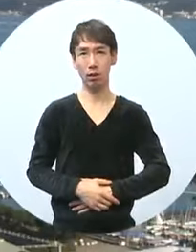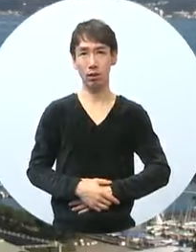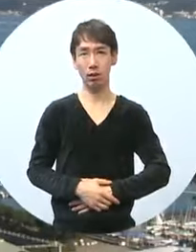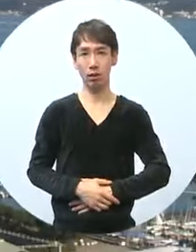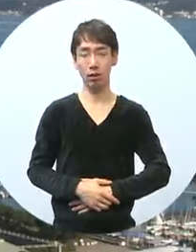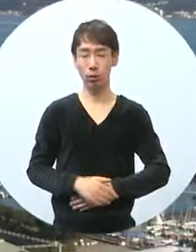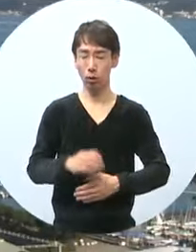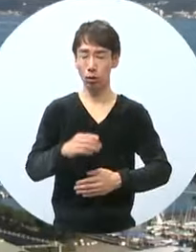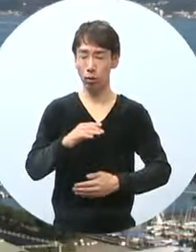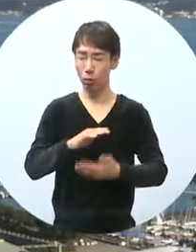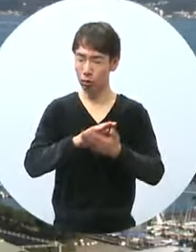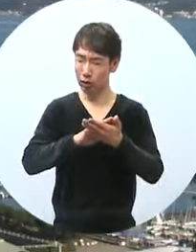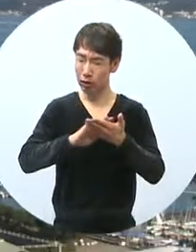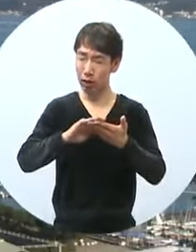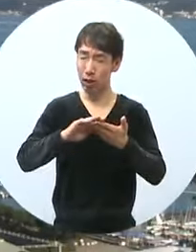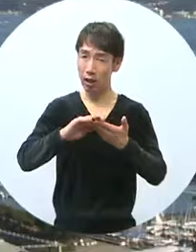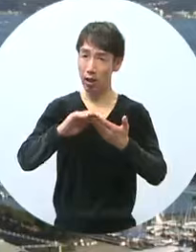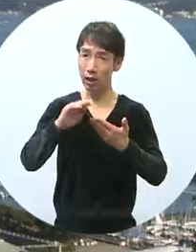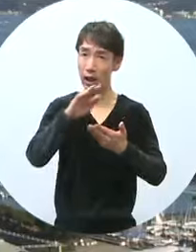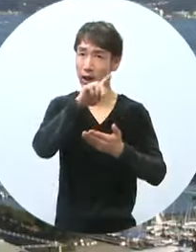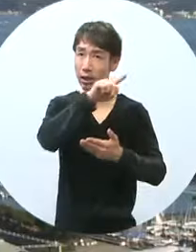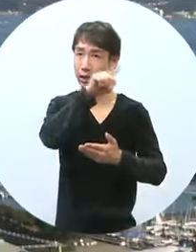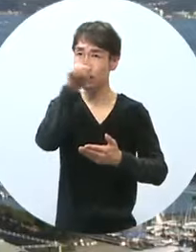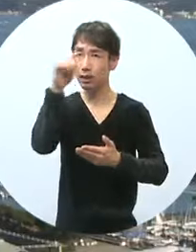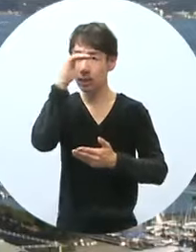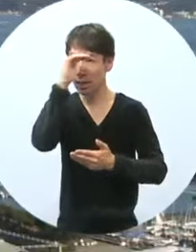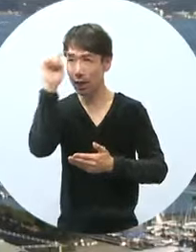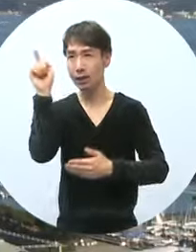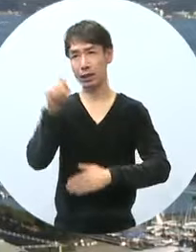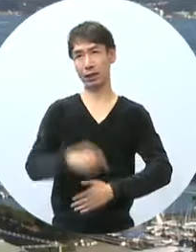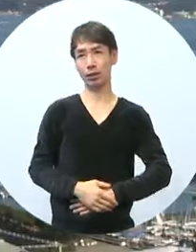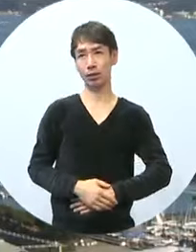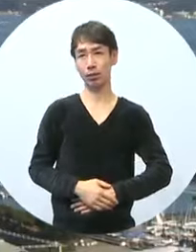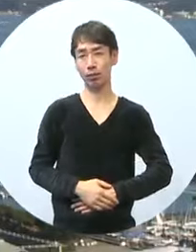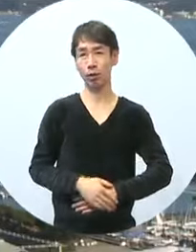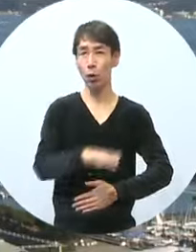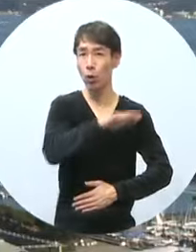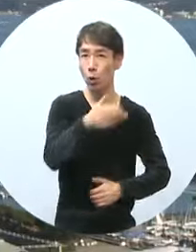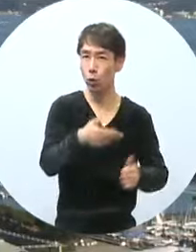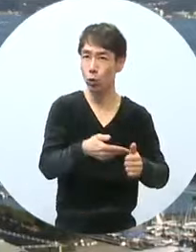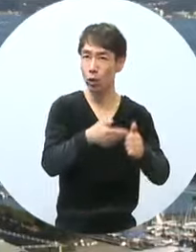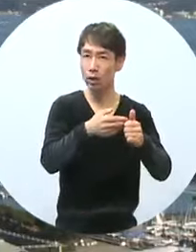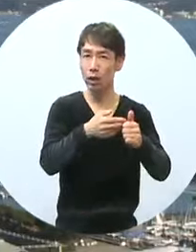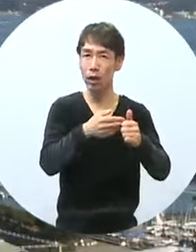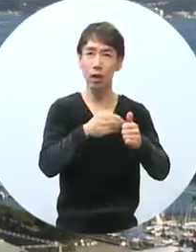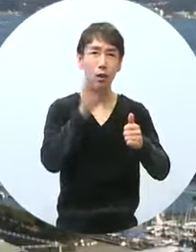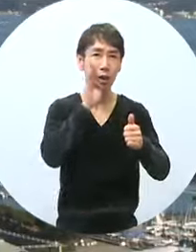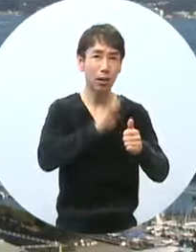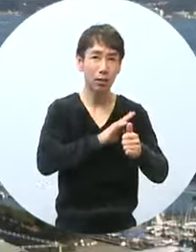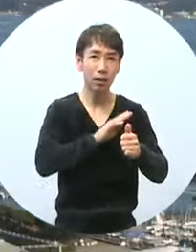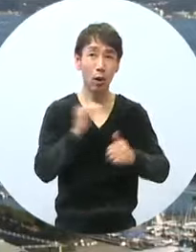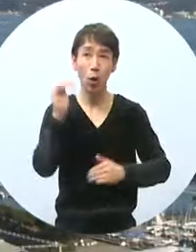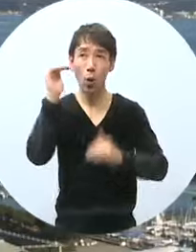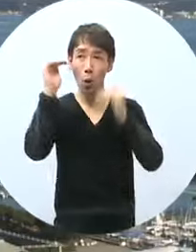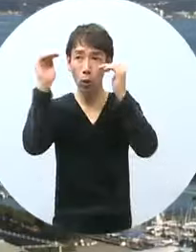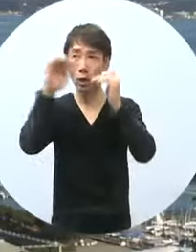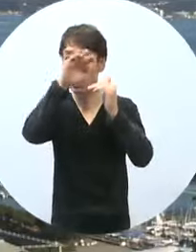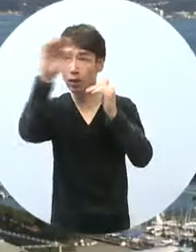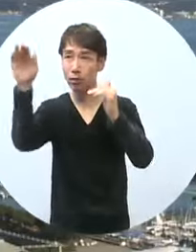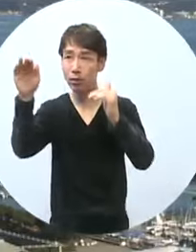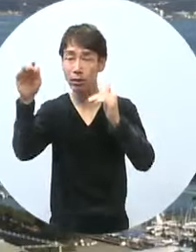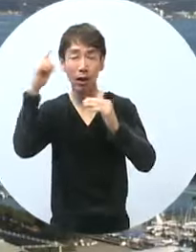敵な景色、そして子育てがしやすい、大人たちが皆さんとっても肩に力が抜けてい